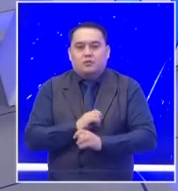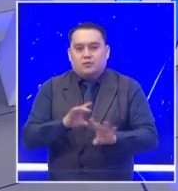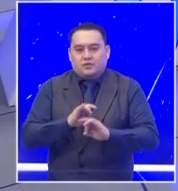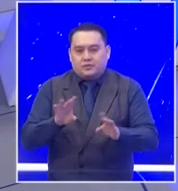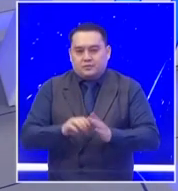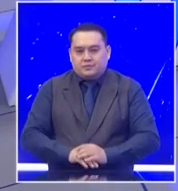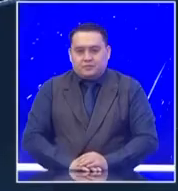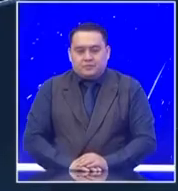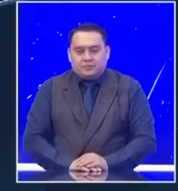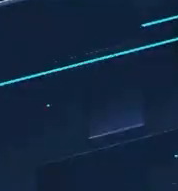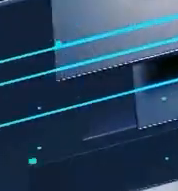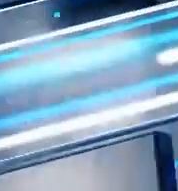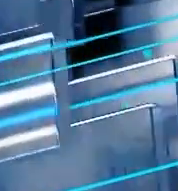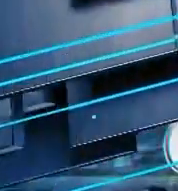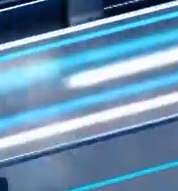важном.